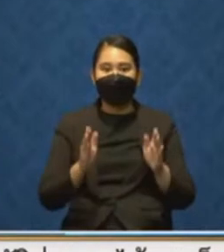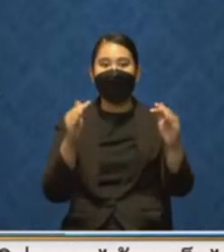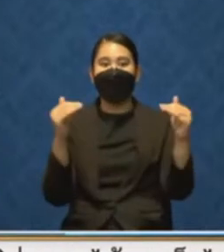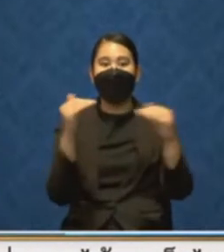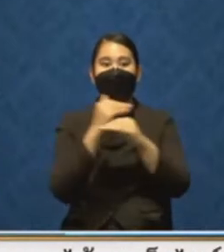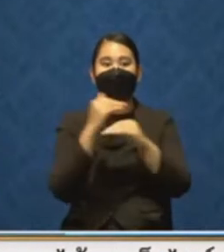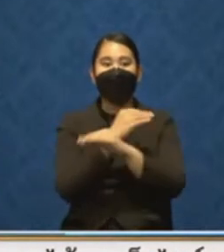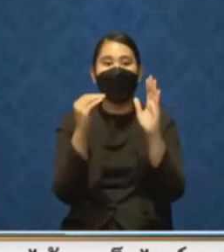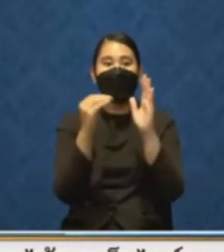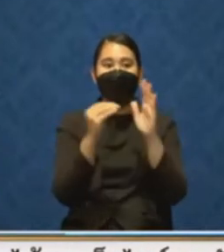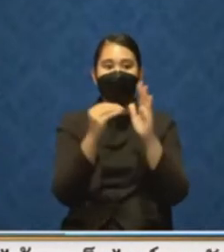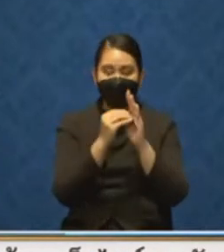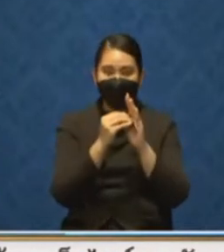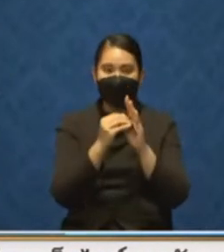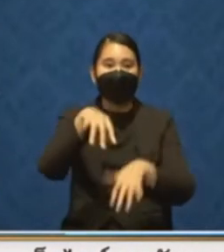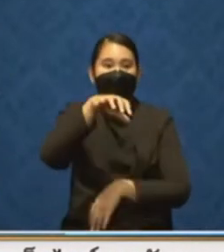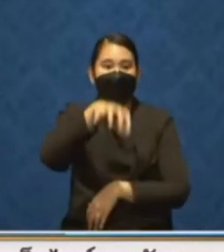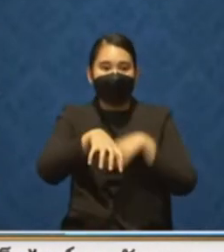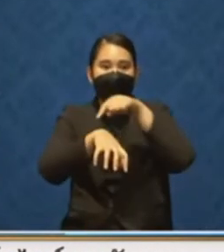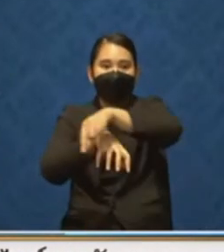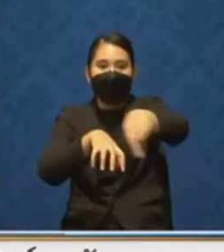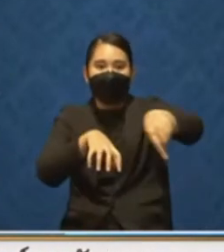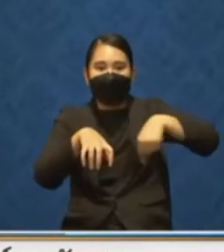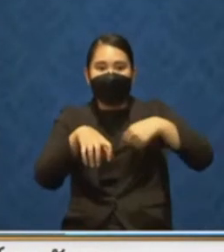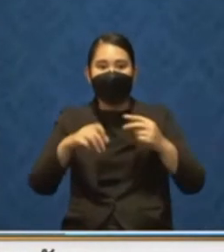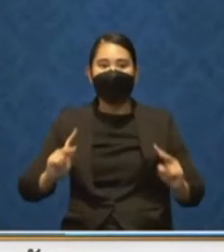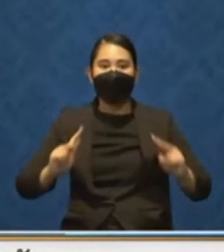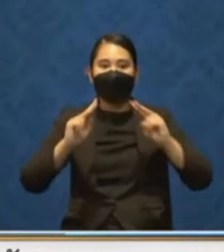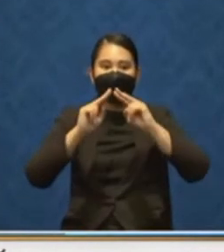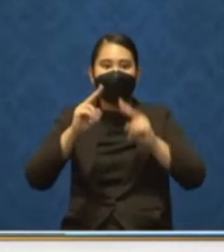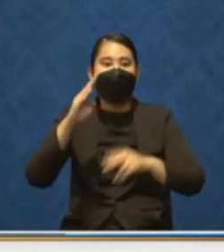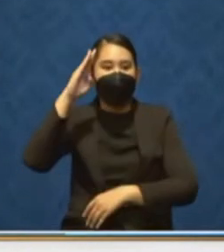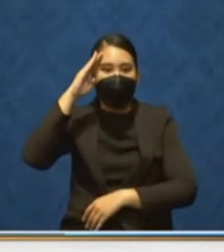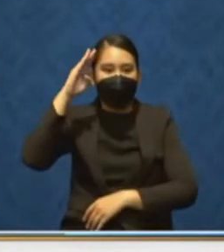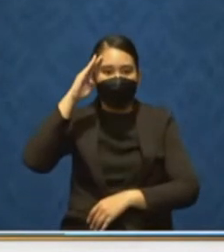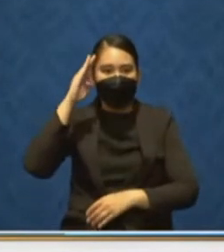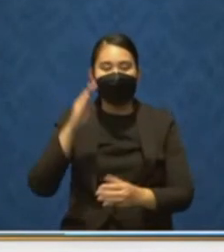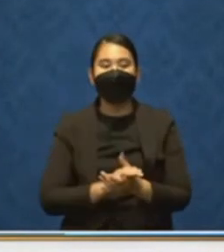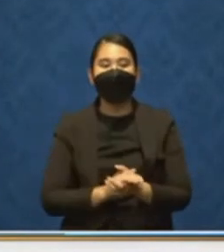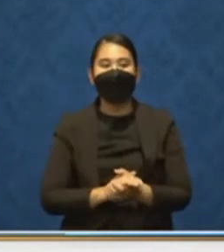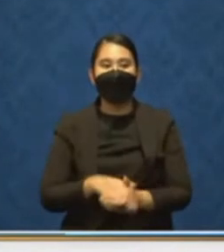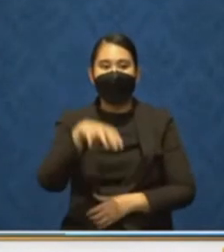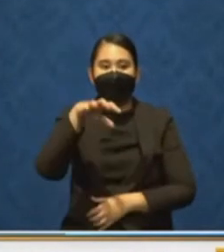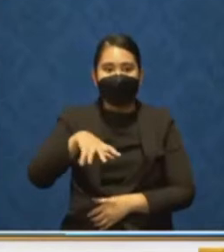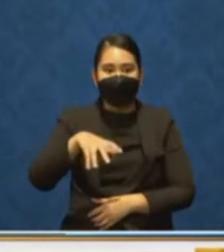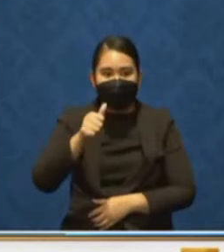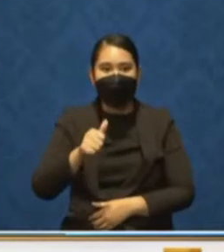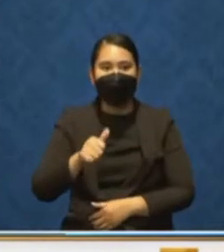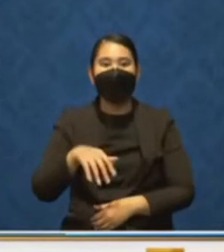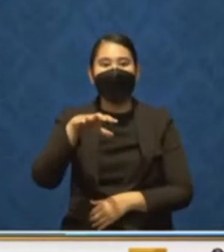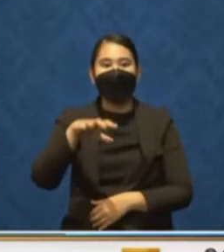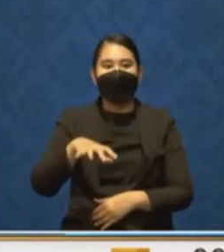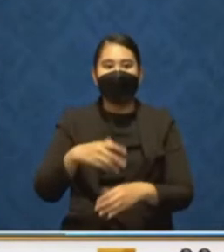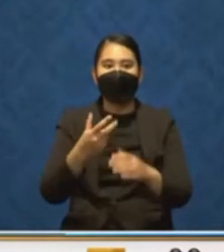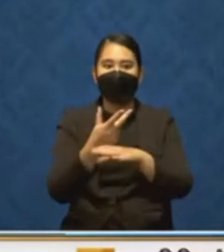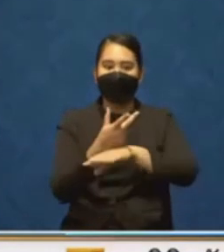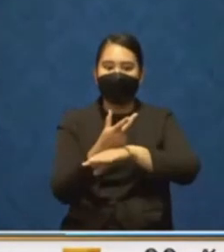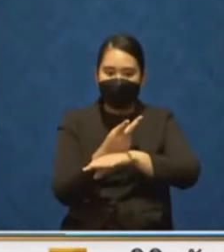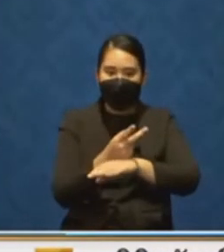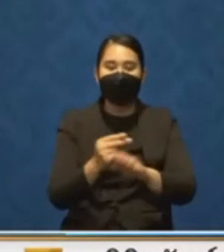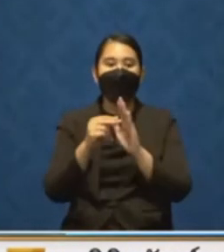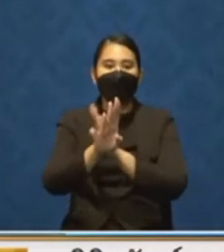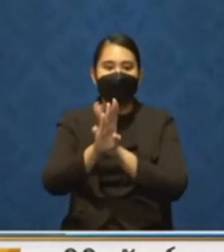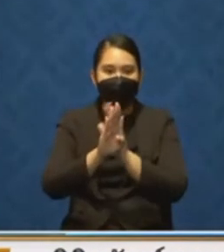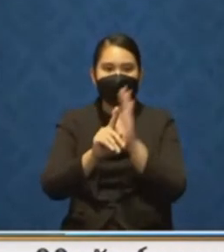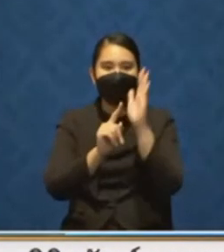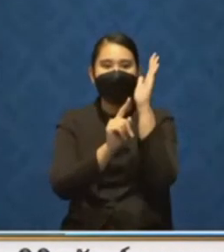พุทธที่ก่อนนะโกสินทร์ว่าประชุมกลาโหมเมืองหลับมึงลองของประเทศภูเก็ต-บุรีรัมย์ตังค์ได้หรือเป็นต้น